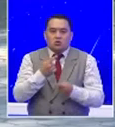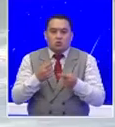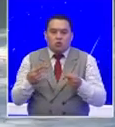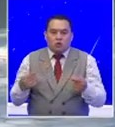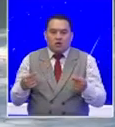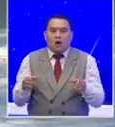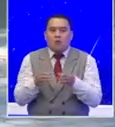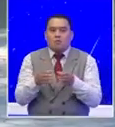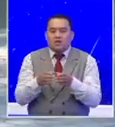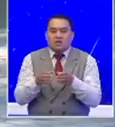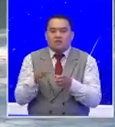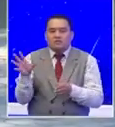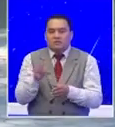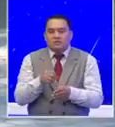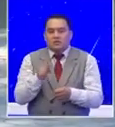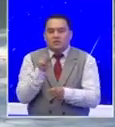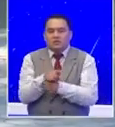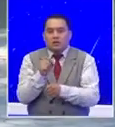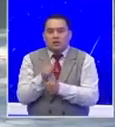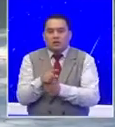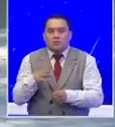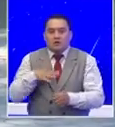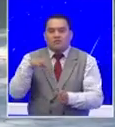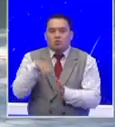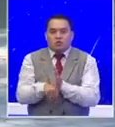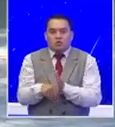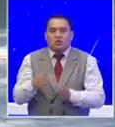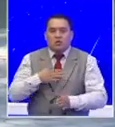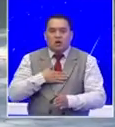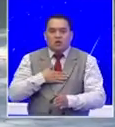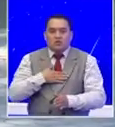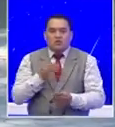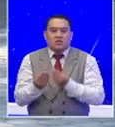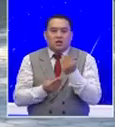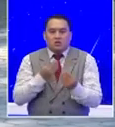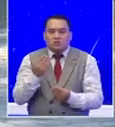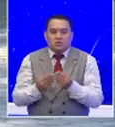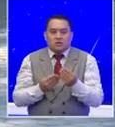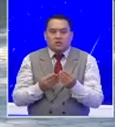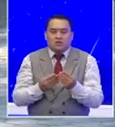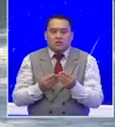команды. Все задания, которые мы включили в наш квест, они являются...